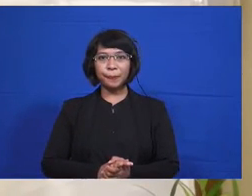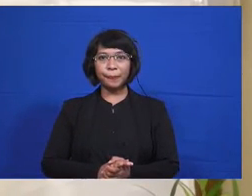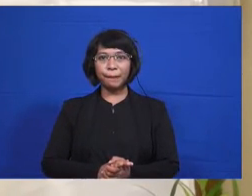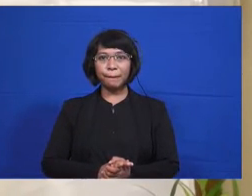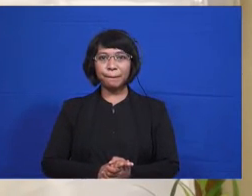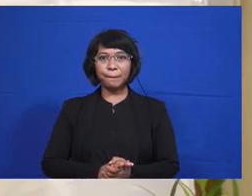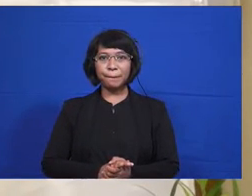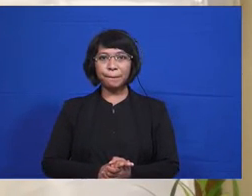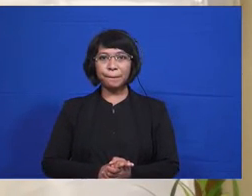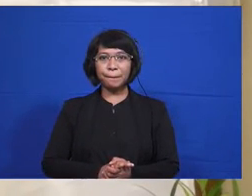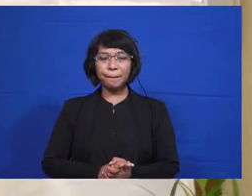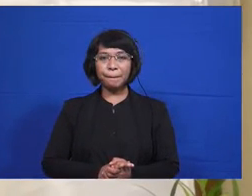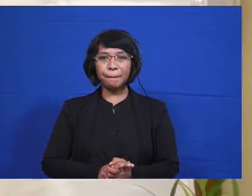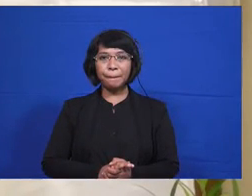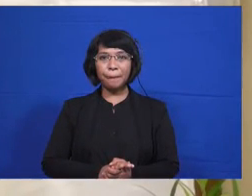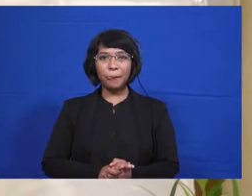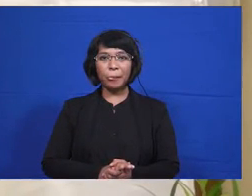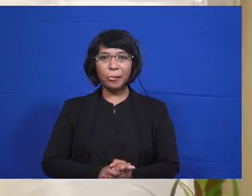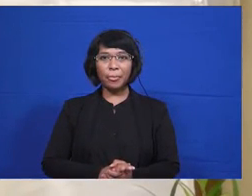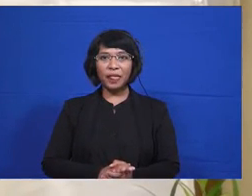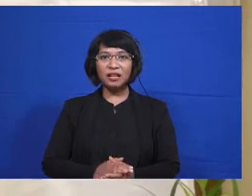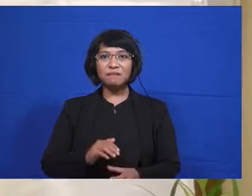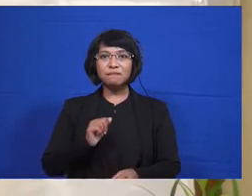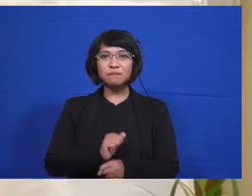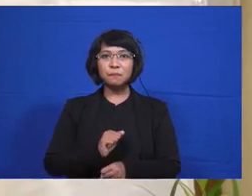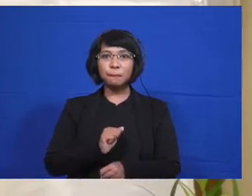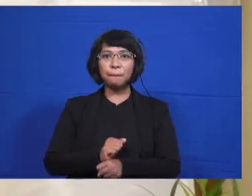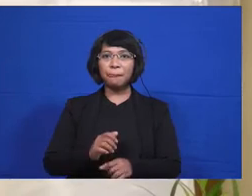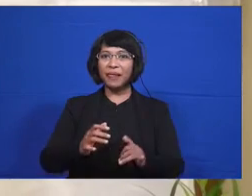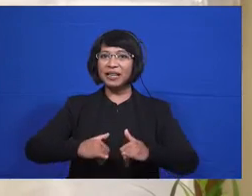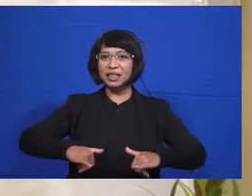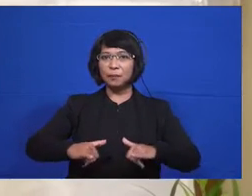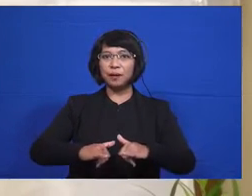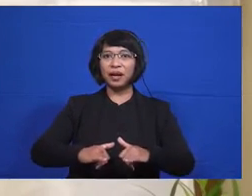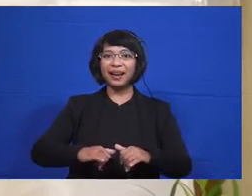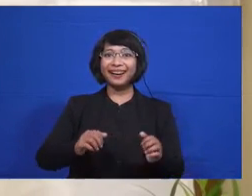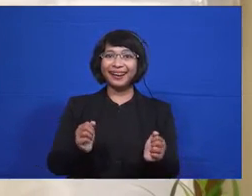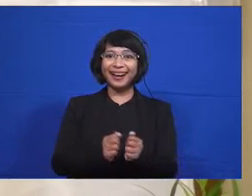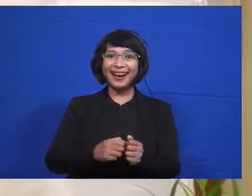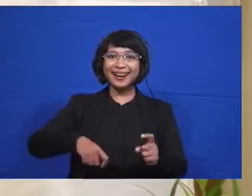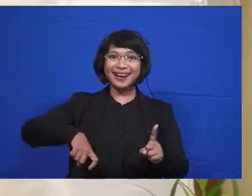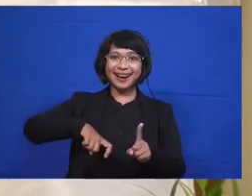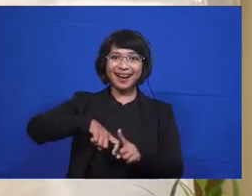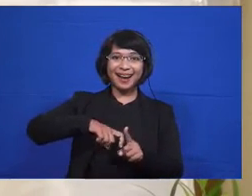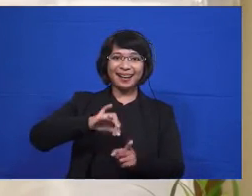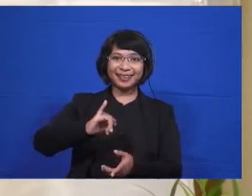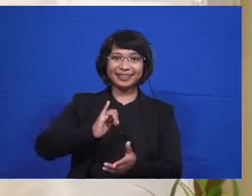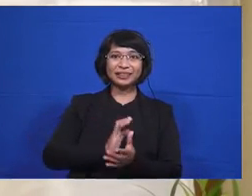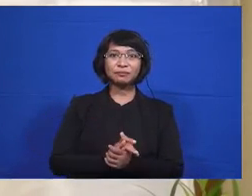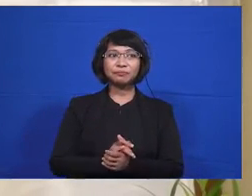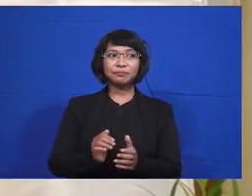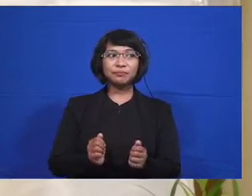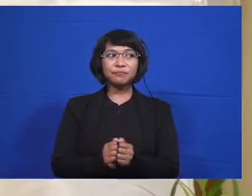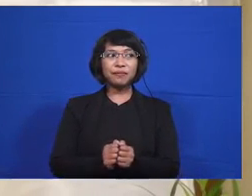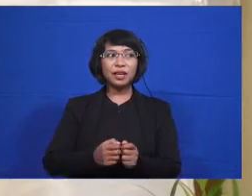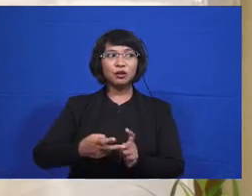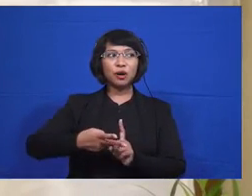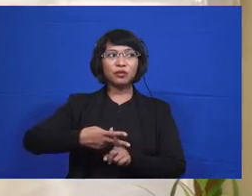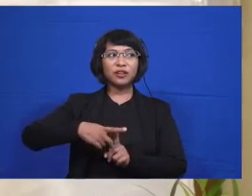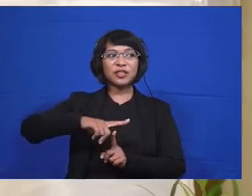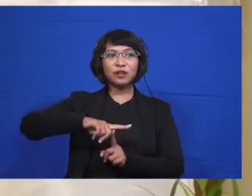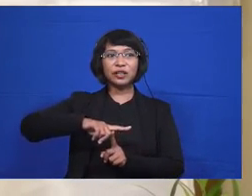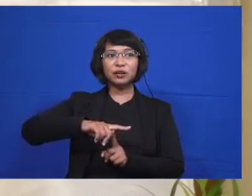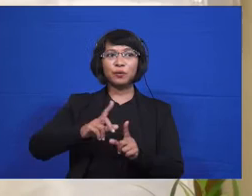mengadakan, bekerjasama dengan Biro Karya Kepausan Indonesia KKI dan Fakultas